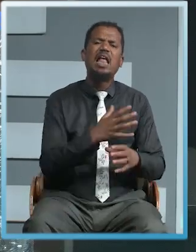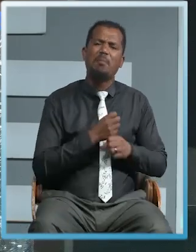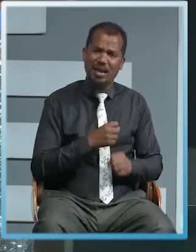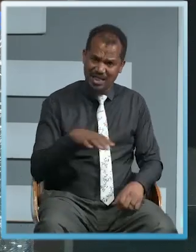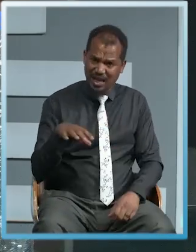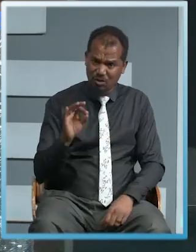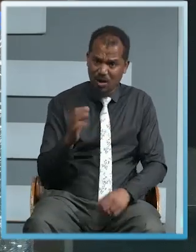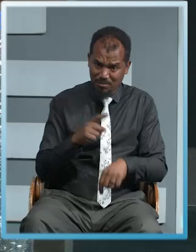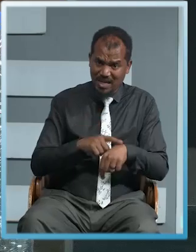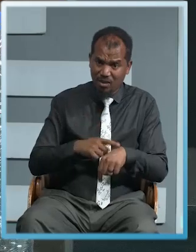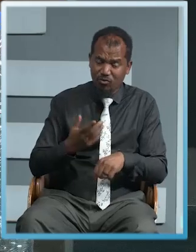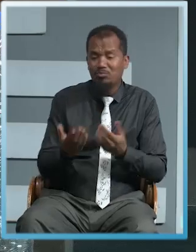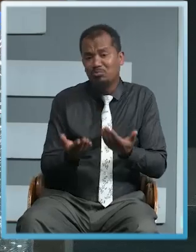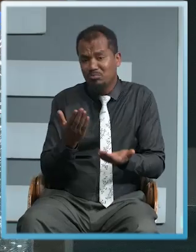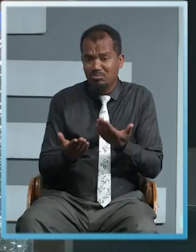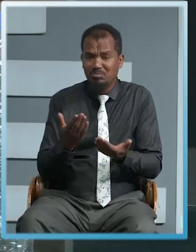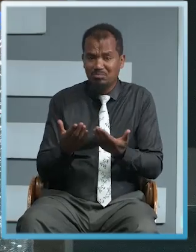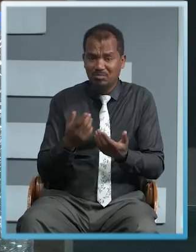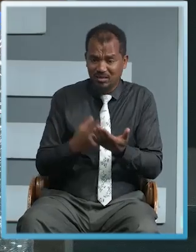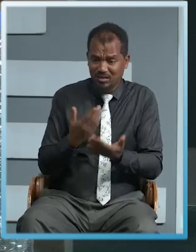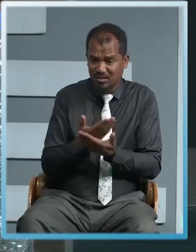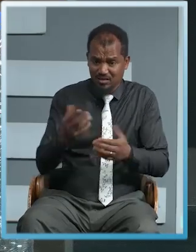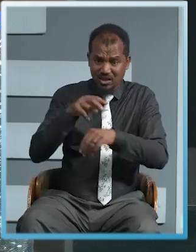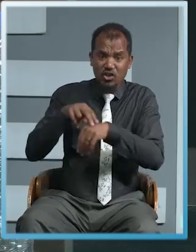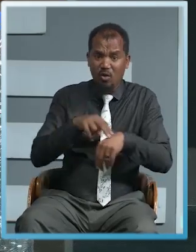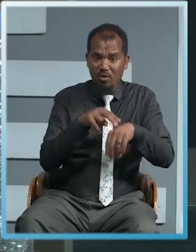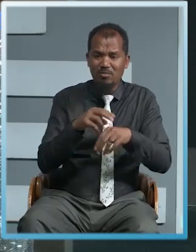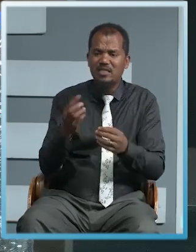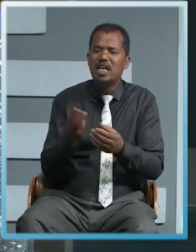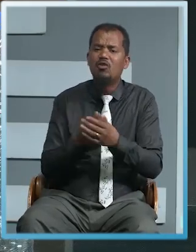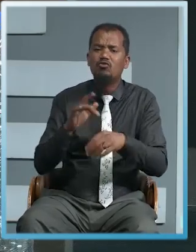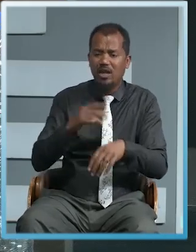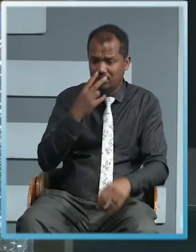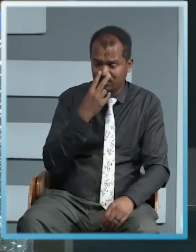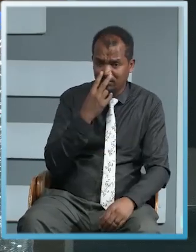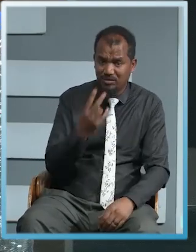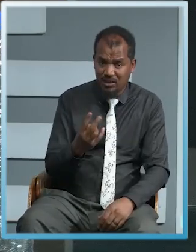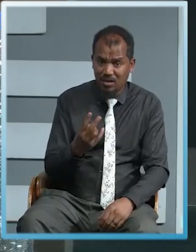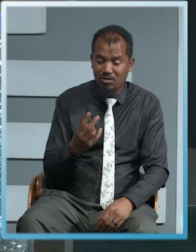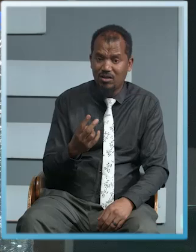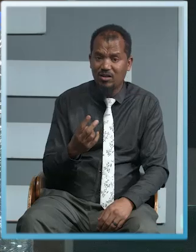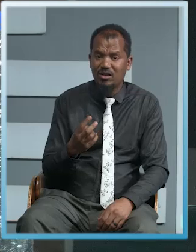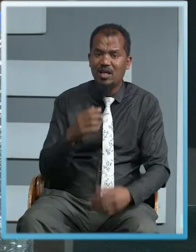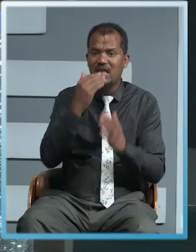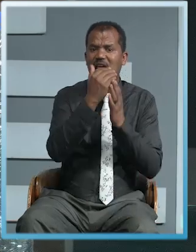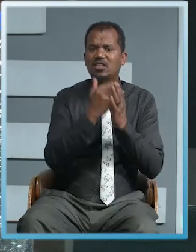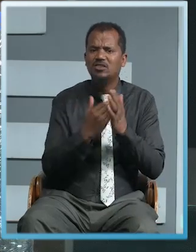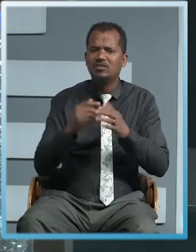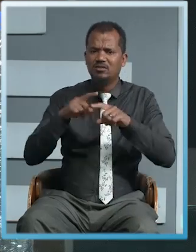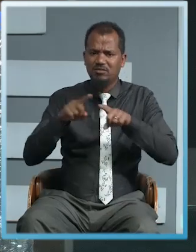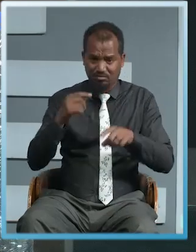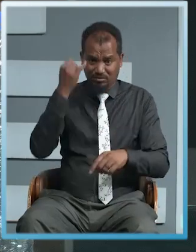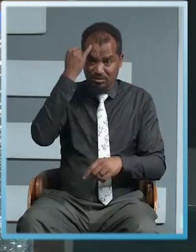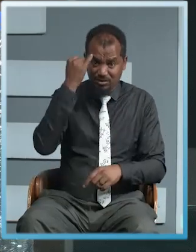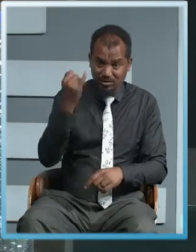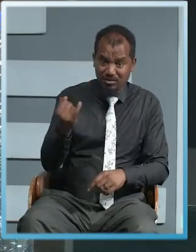تكابين تاكين توال بساتو من الوات يهنجرسي كوكا سنة دوم لين دايوت يا جندال يتاوش